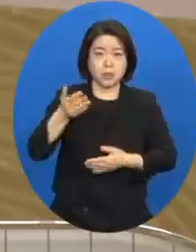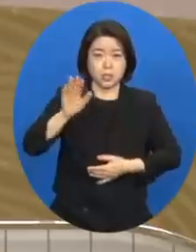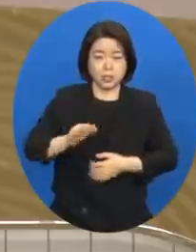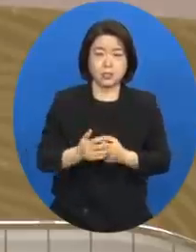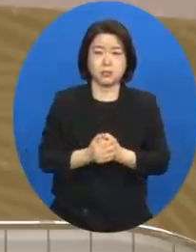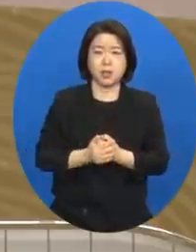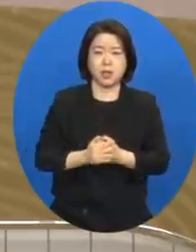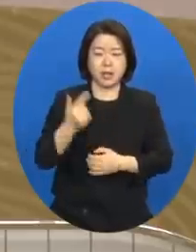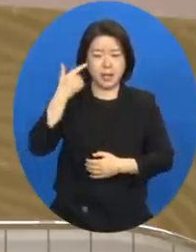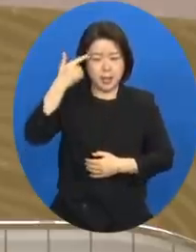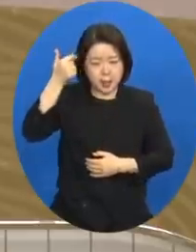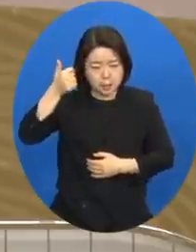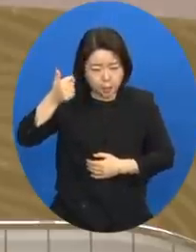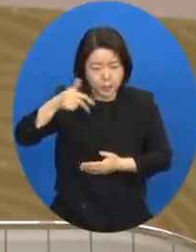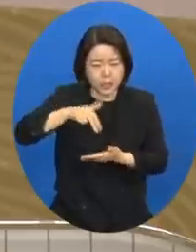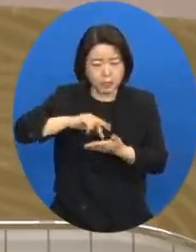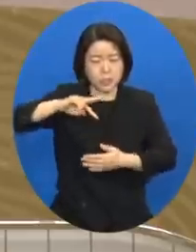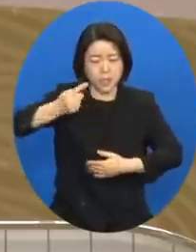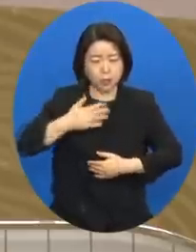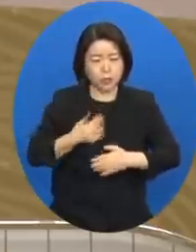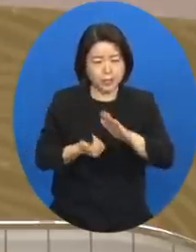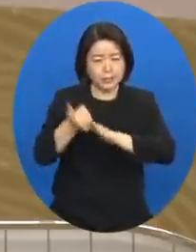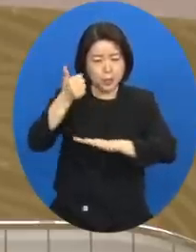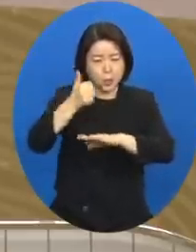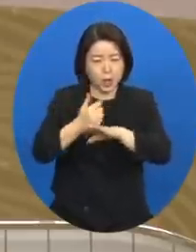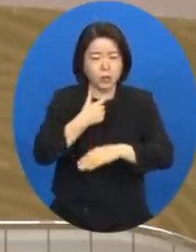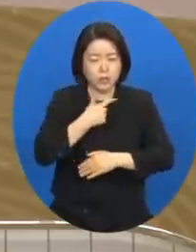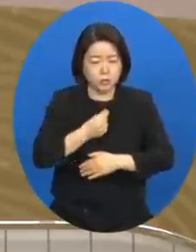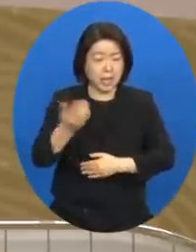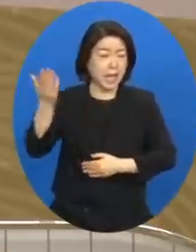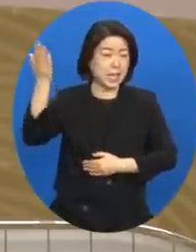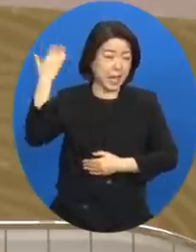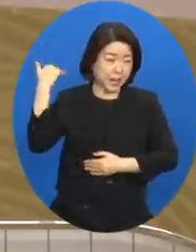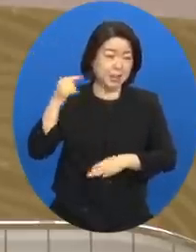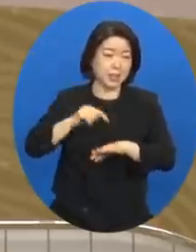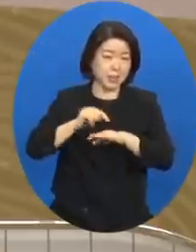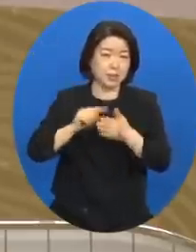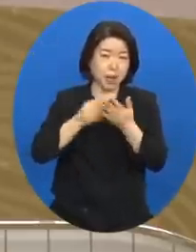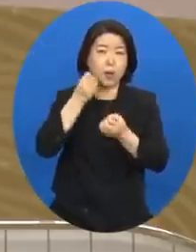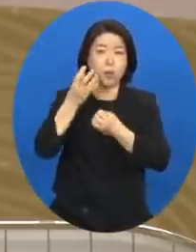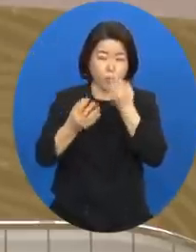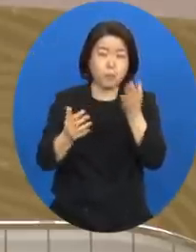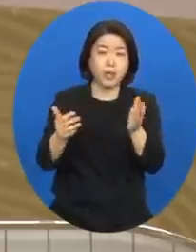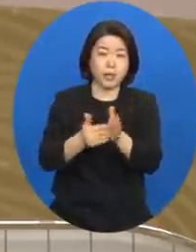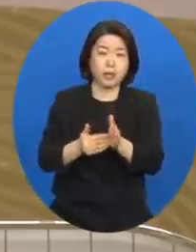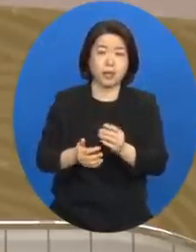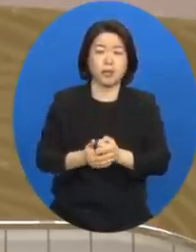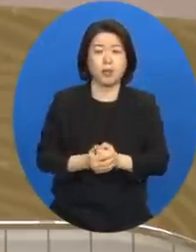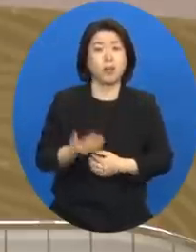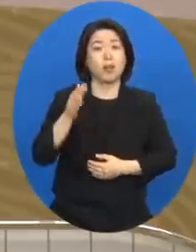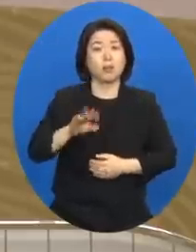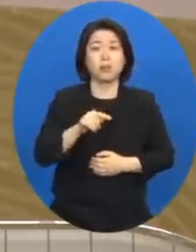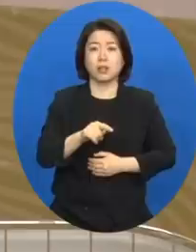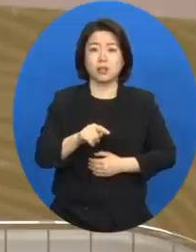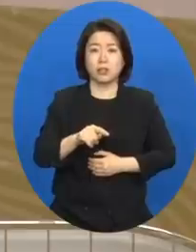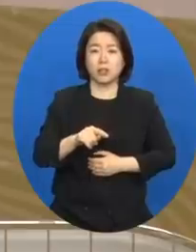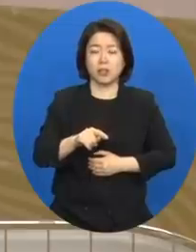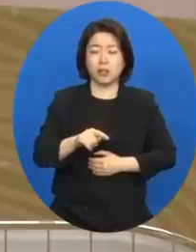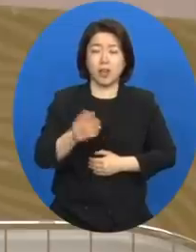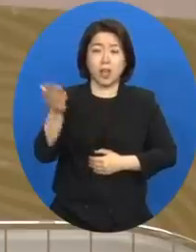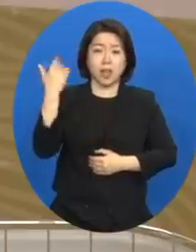아예 목사로라도 성공해야 되겠다. 그게 솔직한 제 마음의 고백이었던 거죠. 그런데 그게 완전히